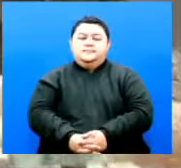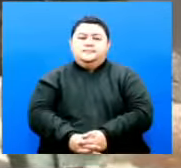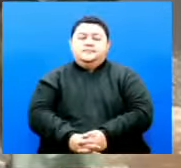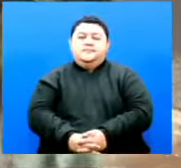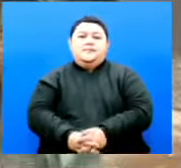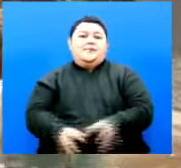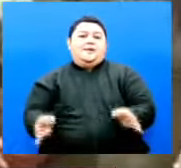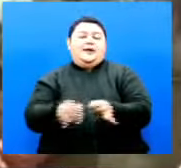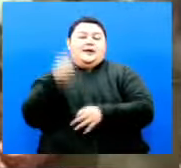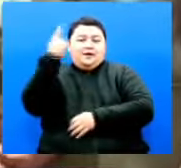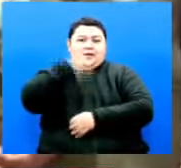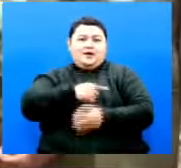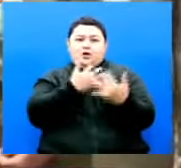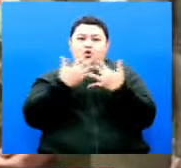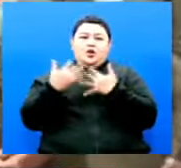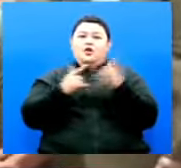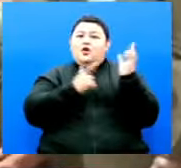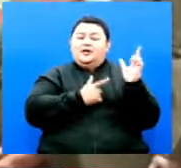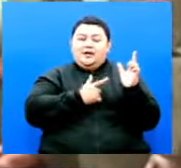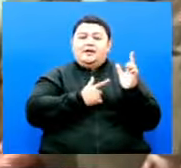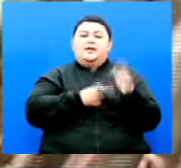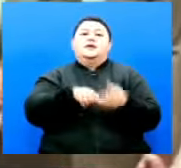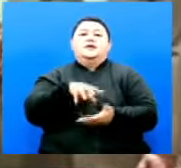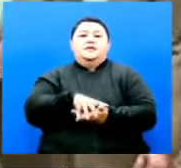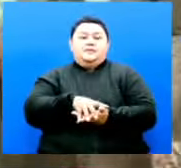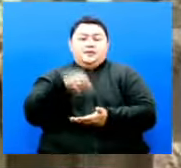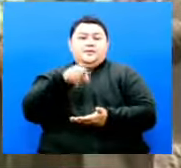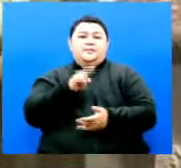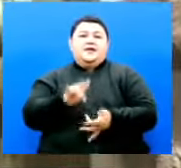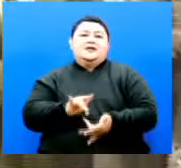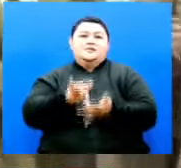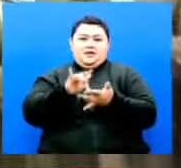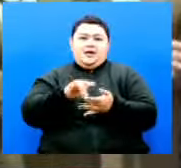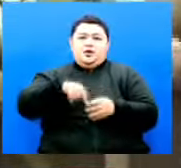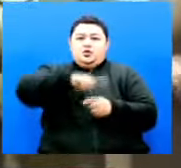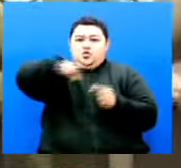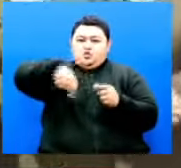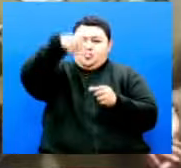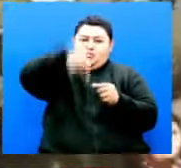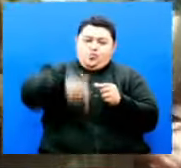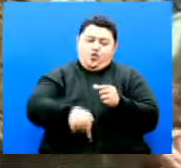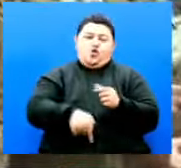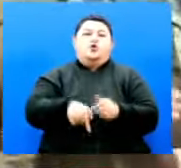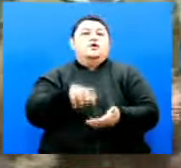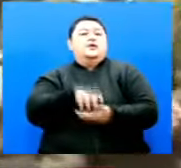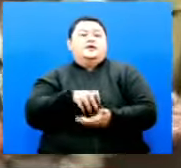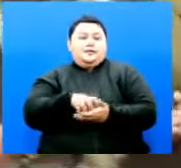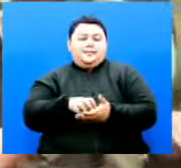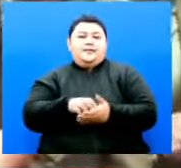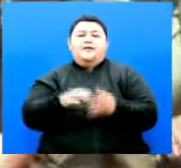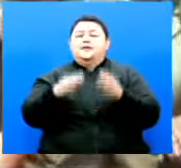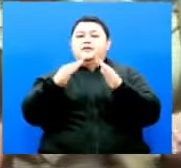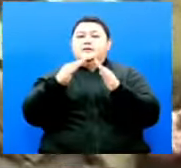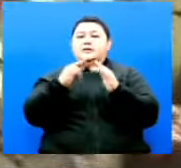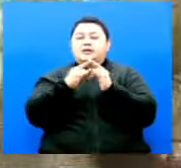Menjelang hari ulang tahun TNI, Pusat Perhubungan TNI Angkatan Darat meresmikan pembuatan sumur bor air artesis di kawasan asrama